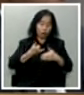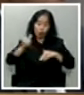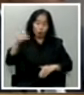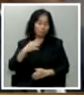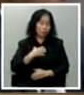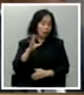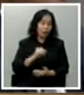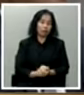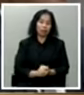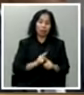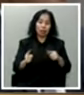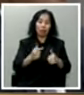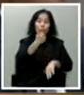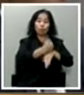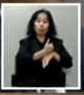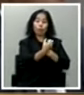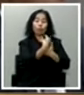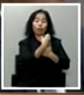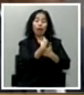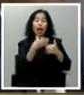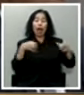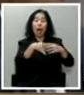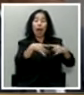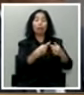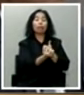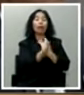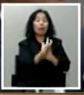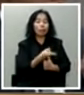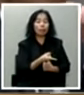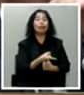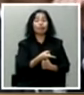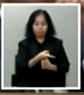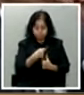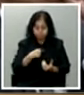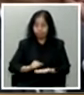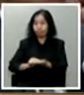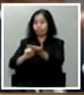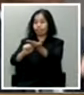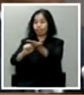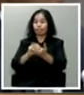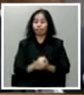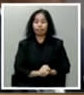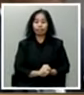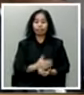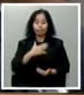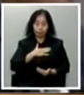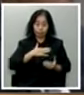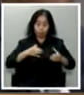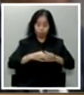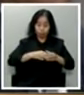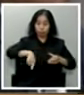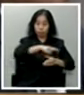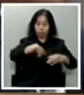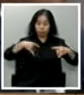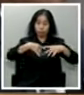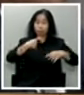ำฝ่ายค้านแนะนำผมมาอย่างนั้นผมก็จำเป็นนะครับว่าต้องนำเสนอซีกเรามีอย่